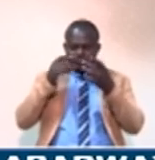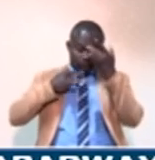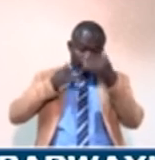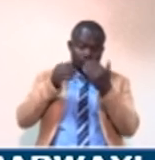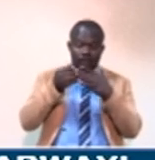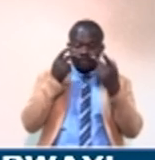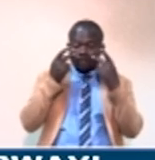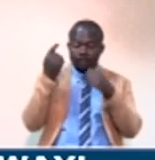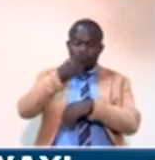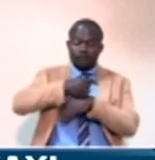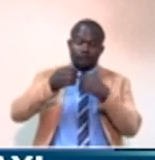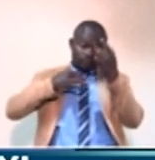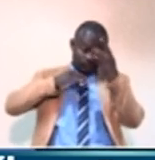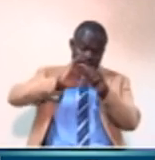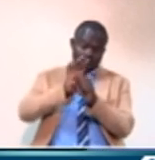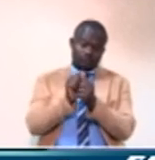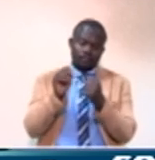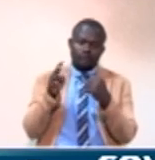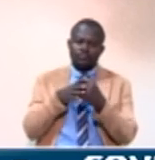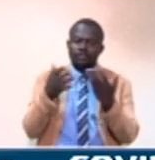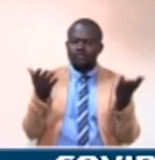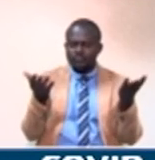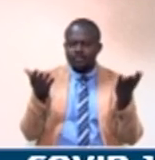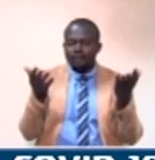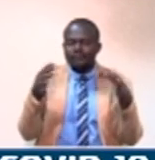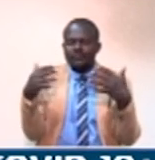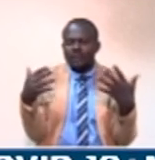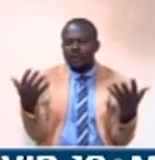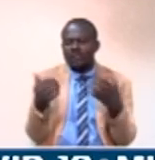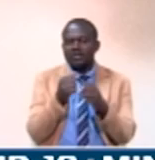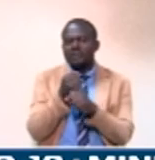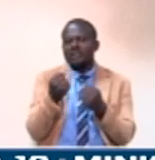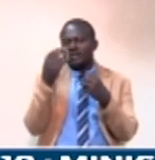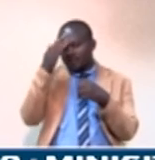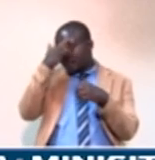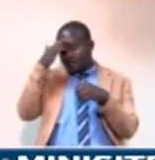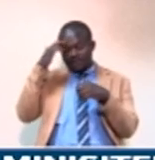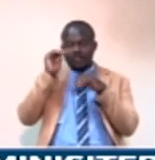mubona uyu munsi bafite COVID-19 bari mu kigero cy'ihe myaka. Impamvu